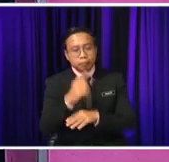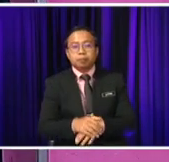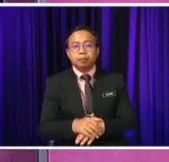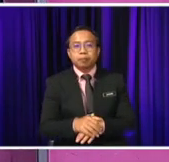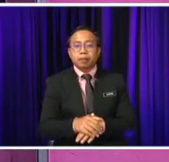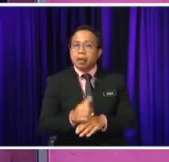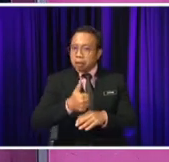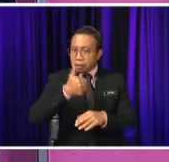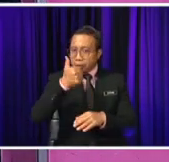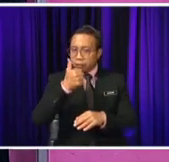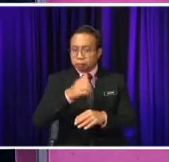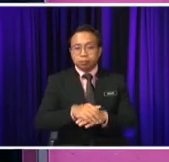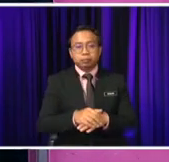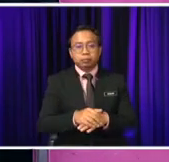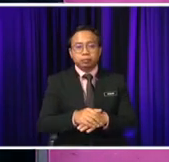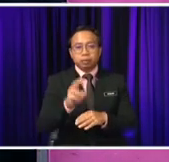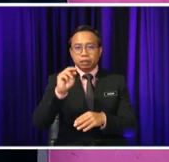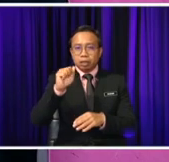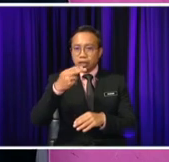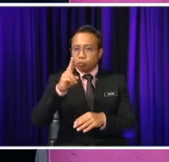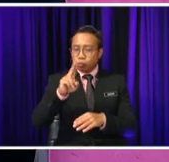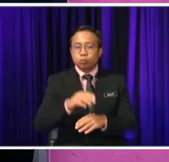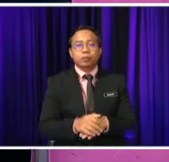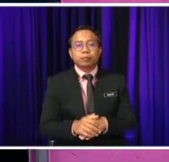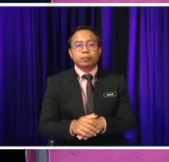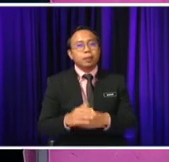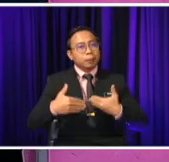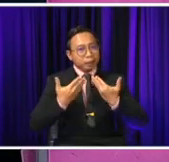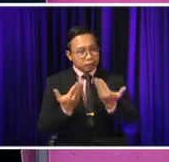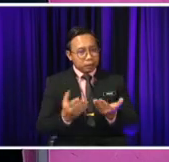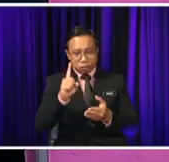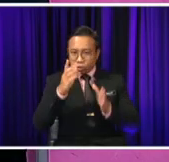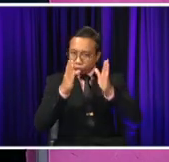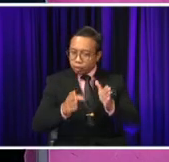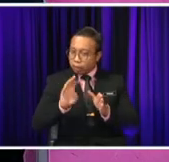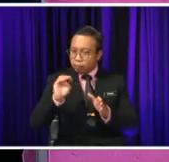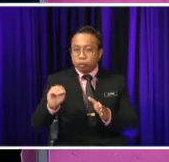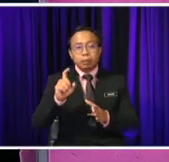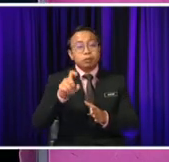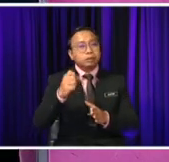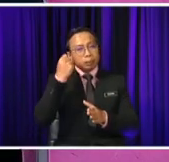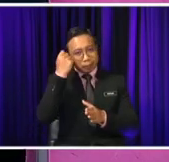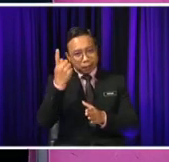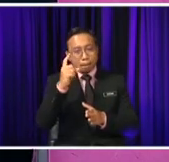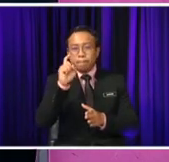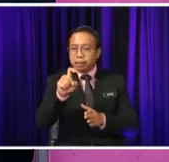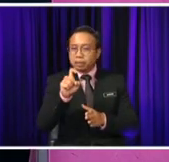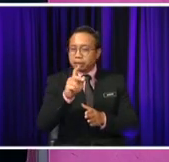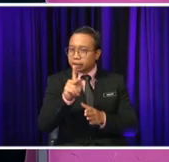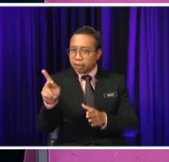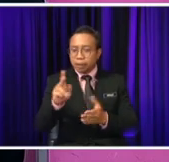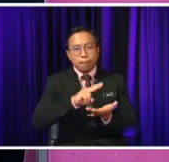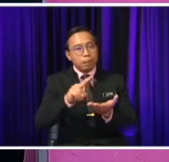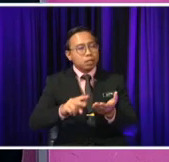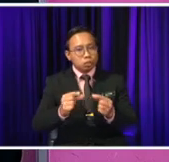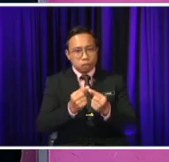hebat dia punya Nahwu dan sebagainya Jadi bagaimana seorang murid ini nak pahami Alquran pastikan membaca Alquran